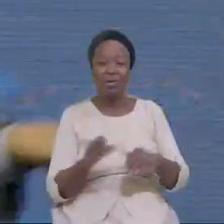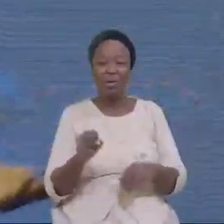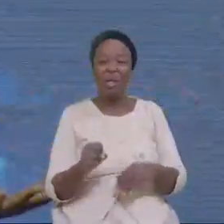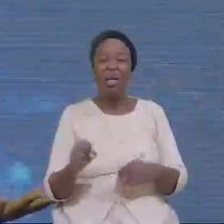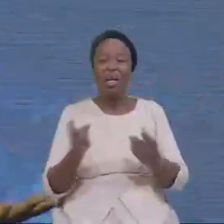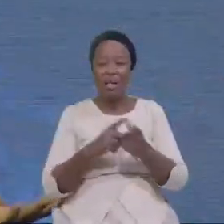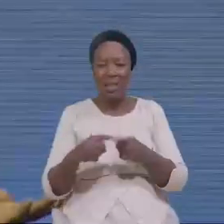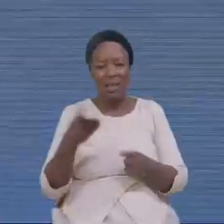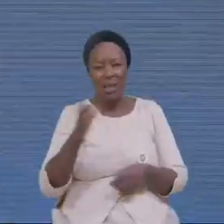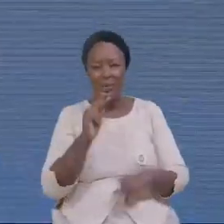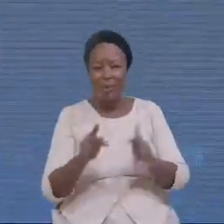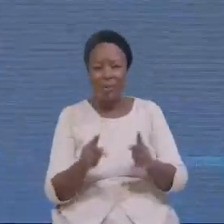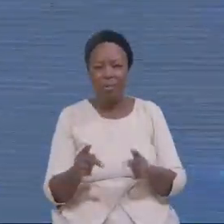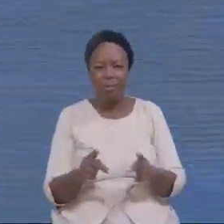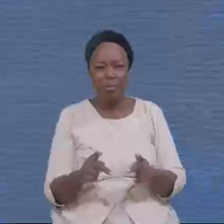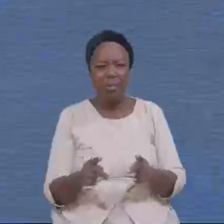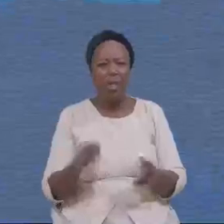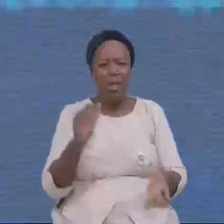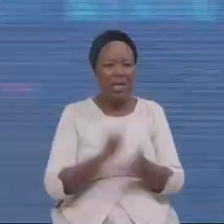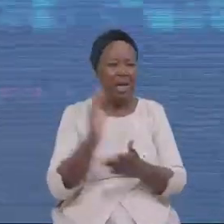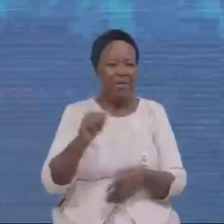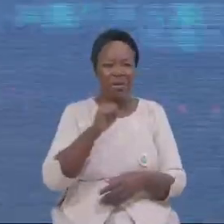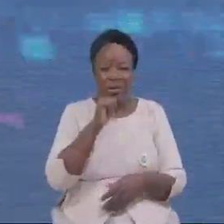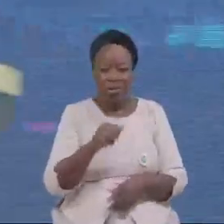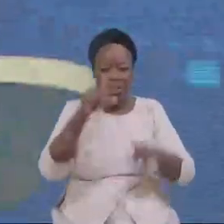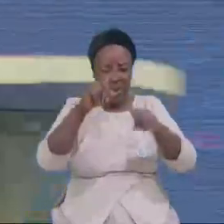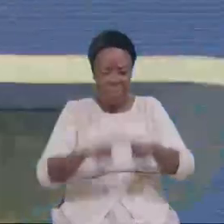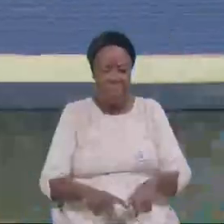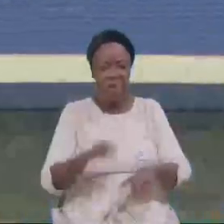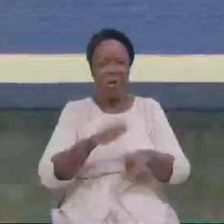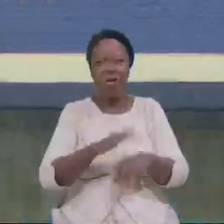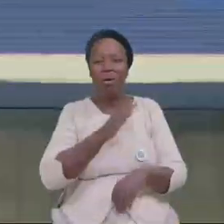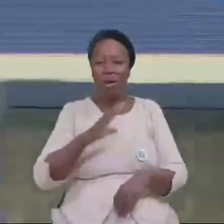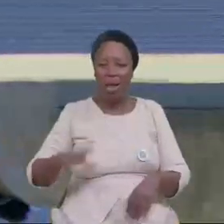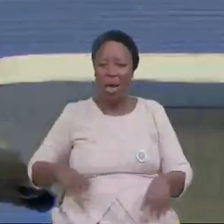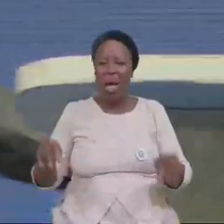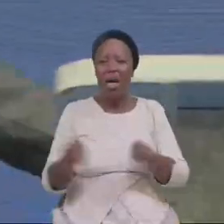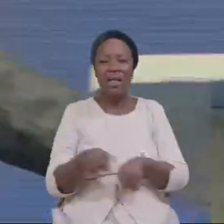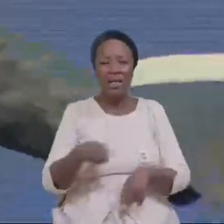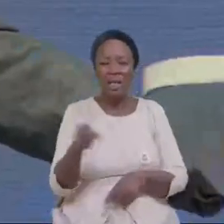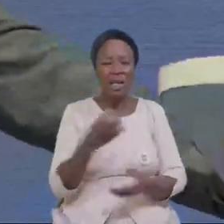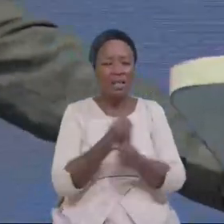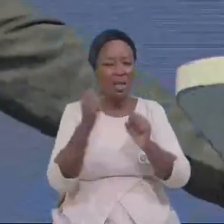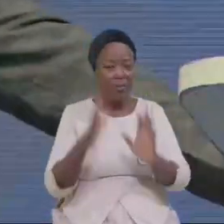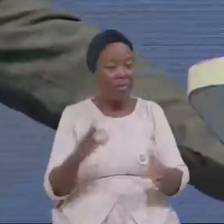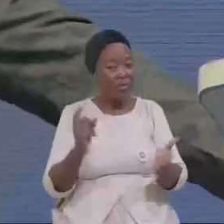Il y a des gens qui ne comptent pas, qui ne dépendent pas de Christ comme le Sauveur.